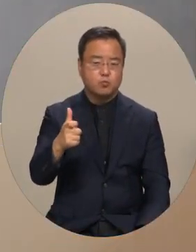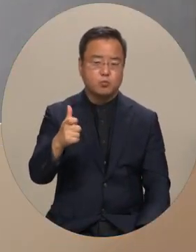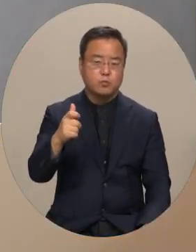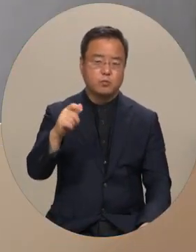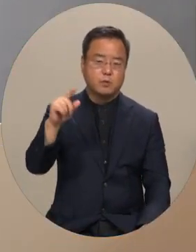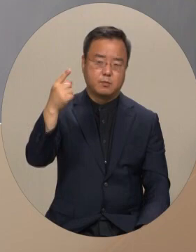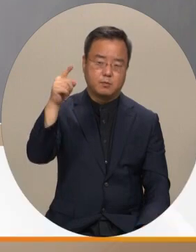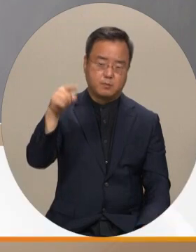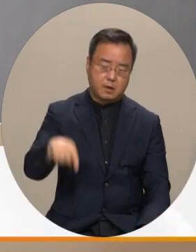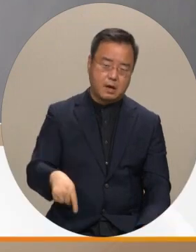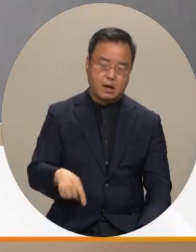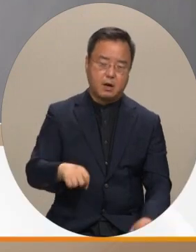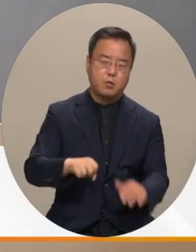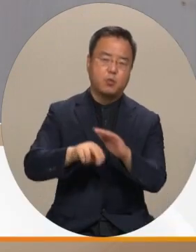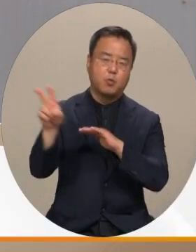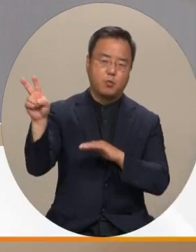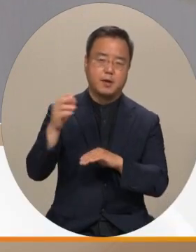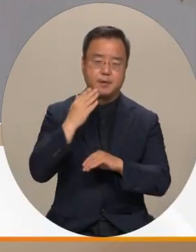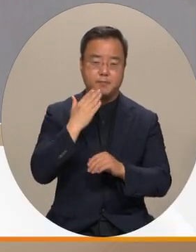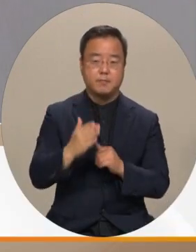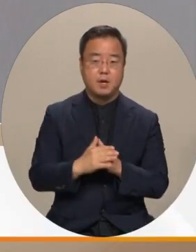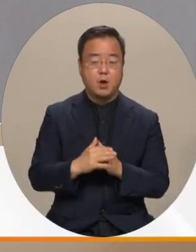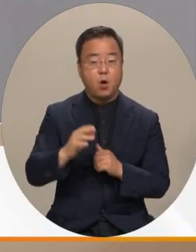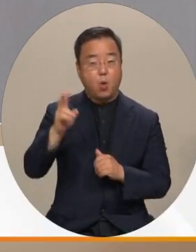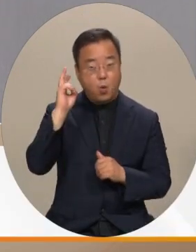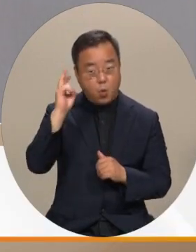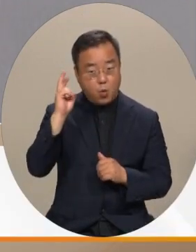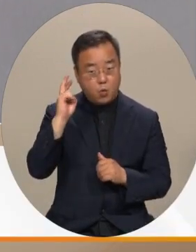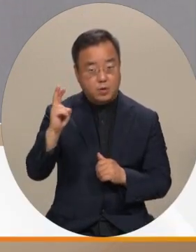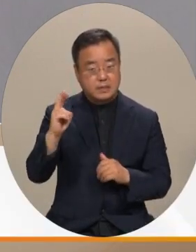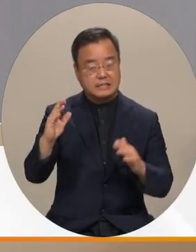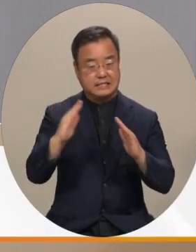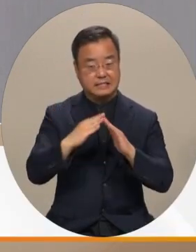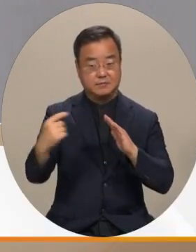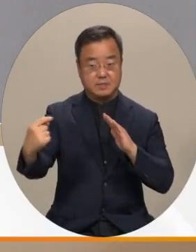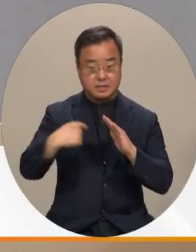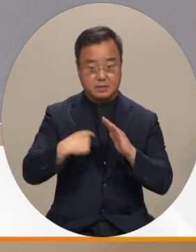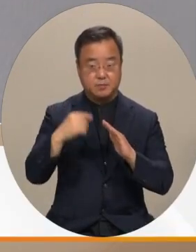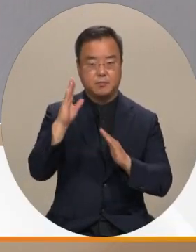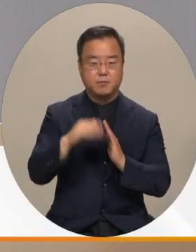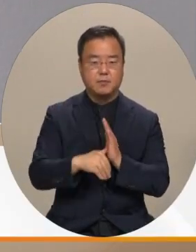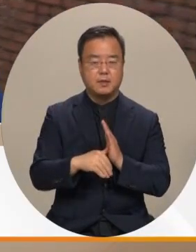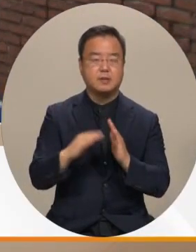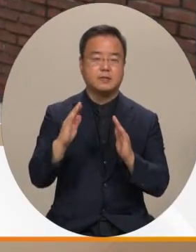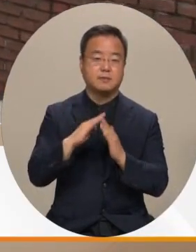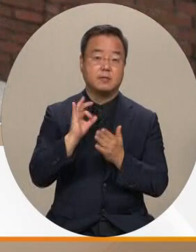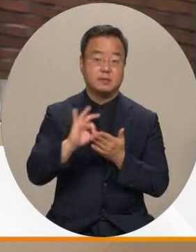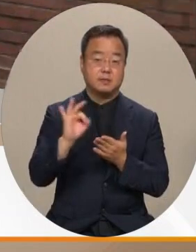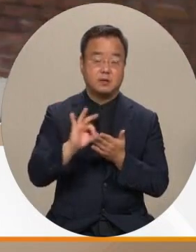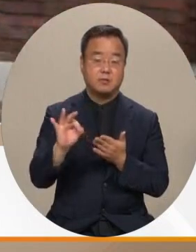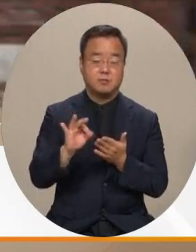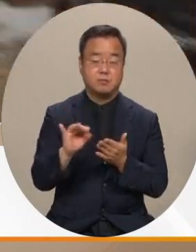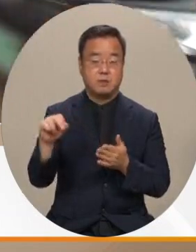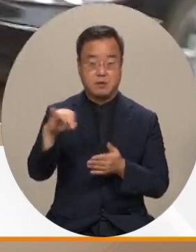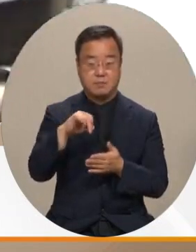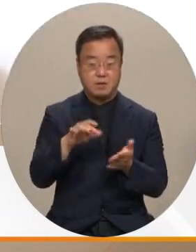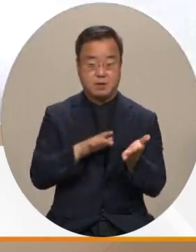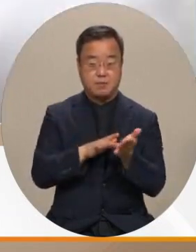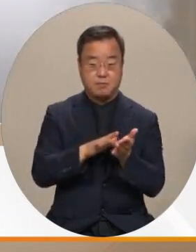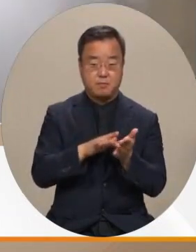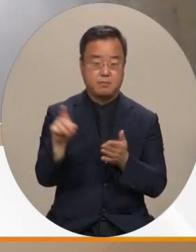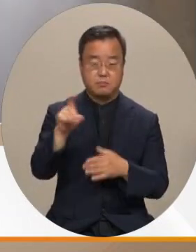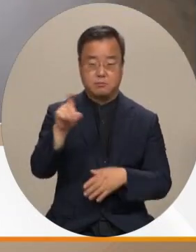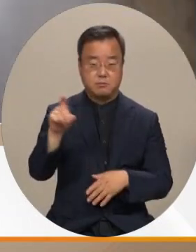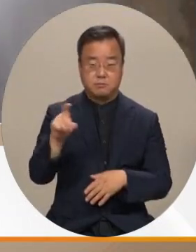쉽게 얘네들을 이제 쫓을 수가 있고요 만약에 혹시라도 얘네들이 집을 유입 됐다면 집에서 흔하게 사용하시는 일반 살충 재료도 충분히 제거